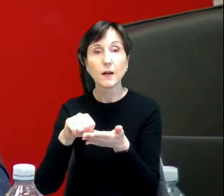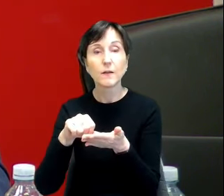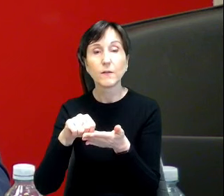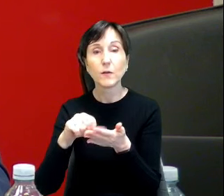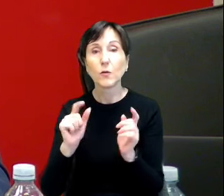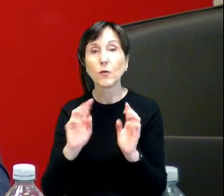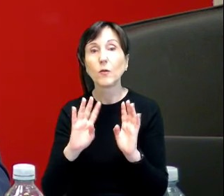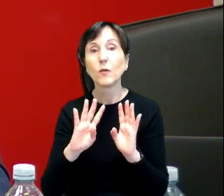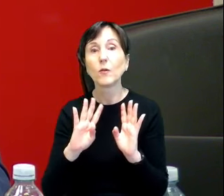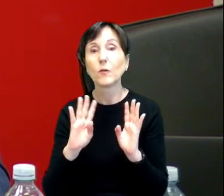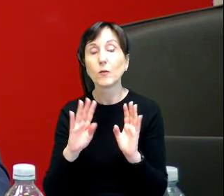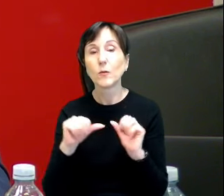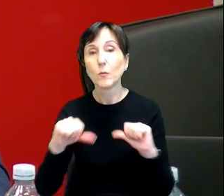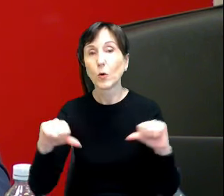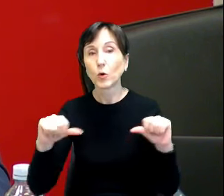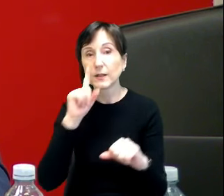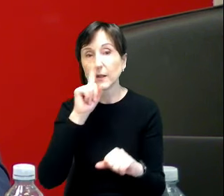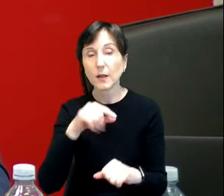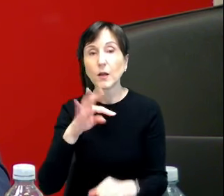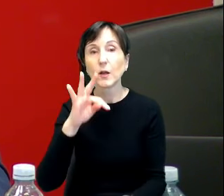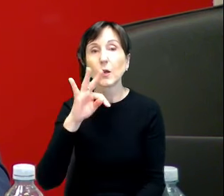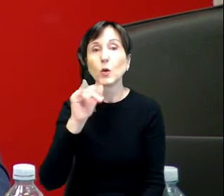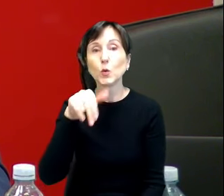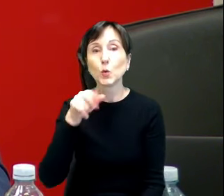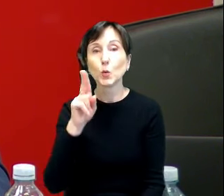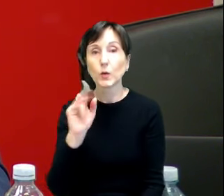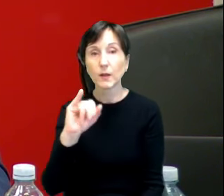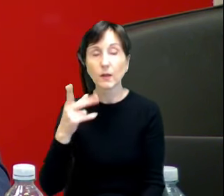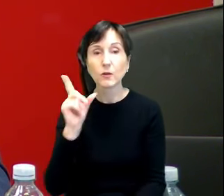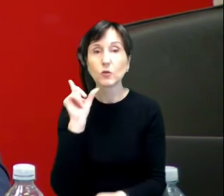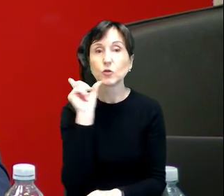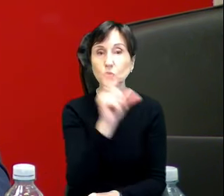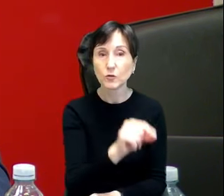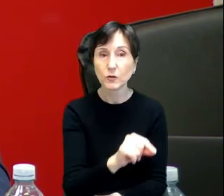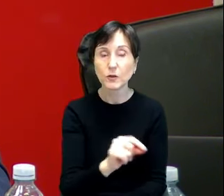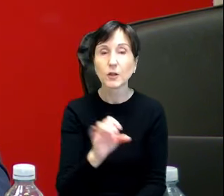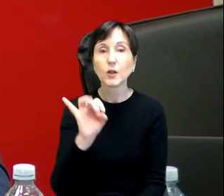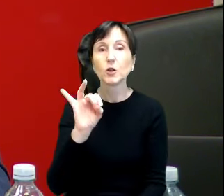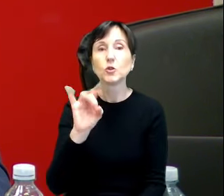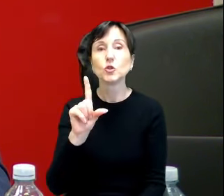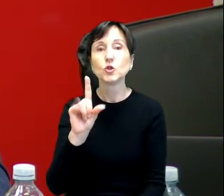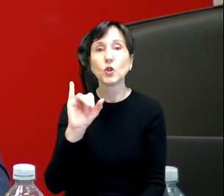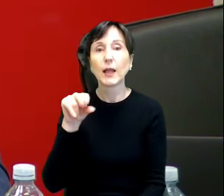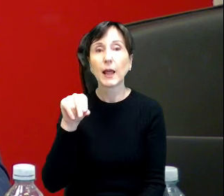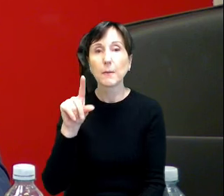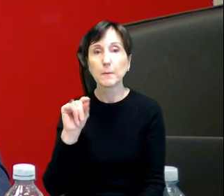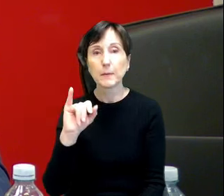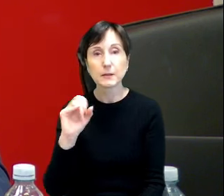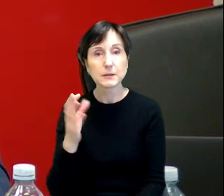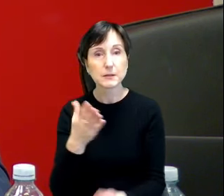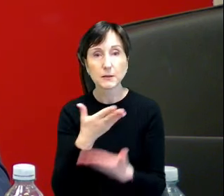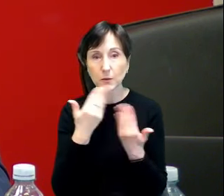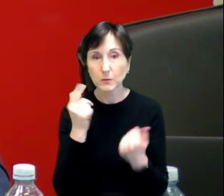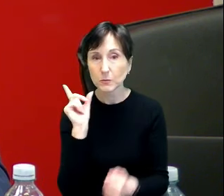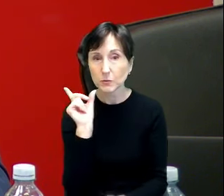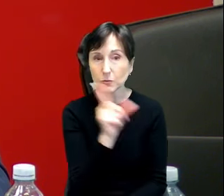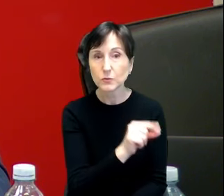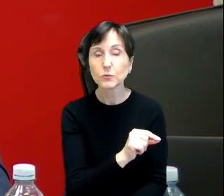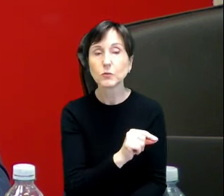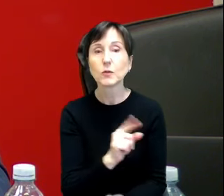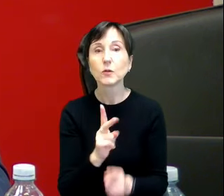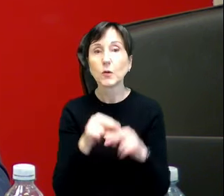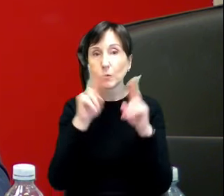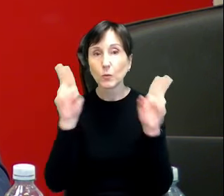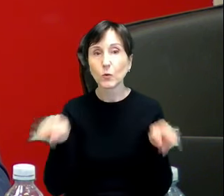aleksej diukin yra išvykęs algimantas šniepis taip pat ir ir nedarbingumas